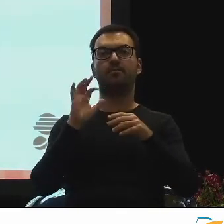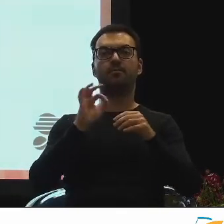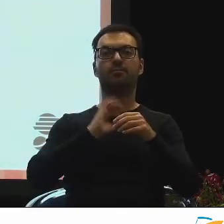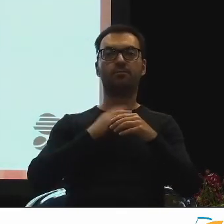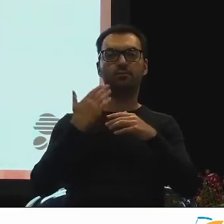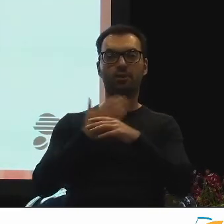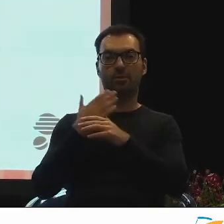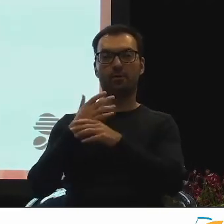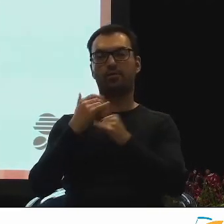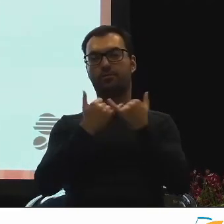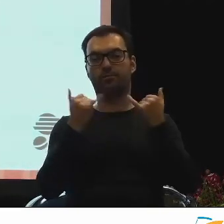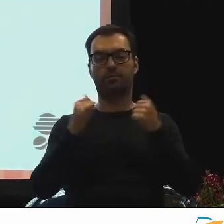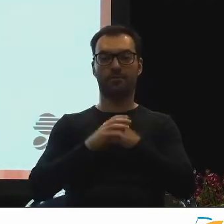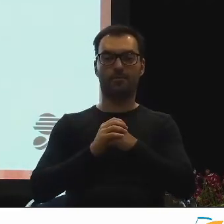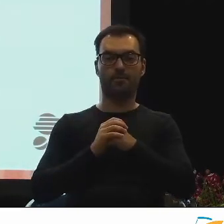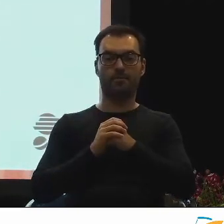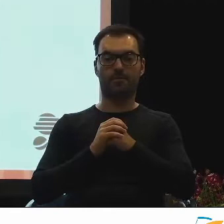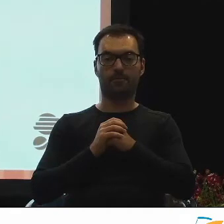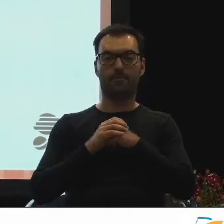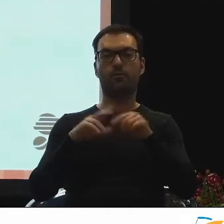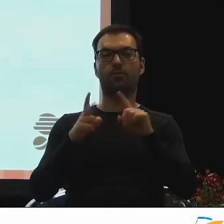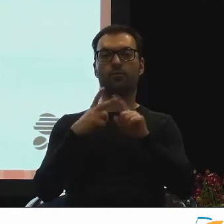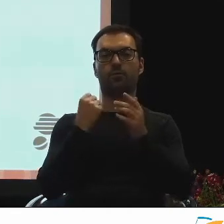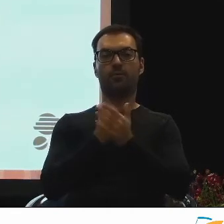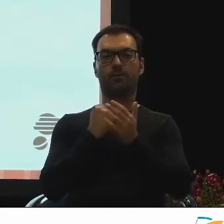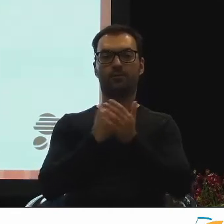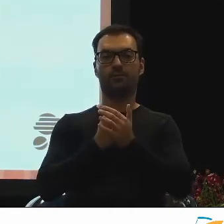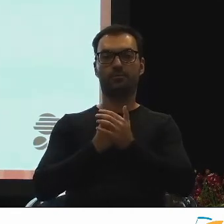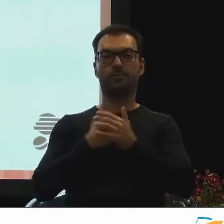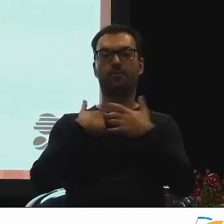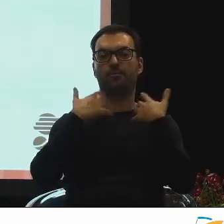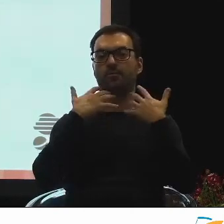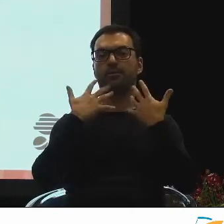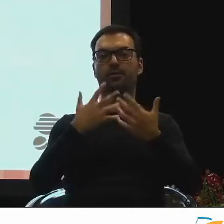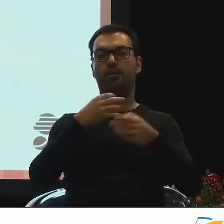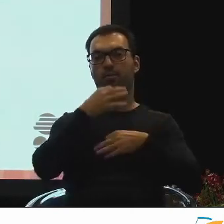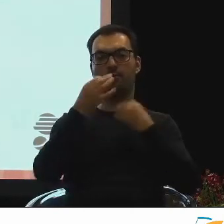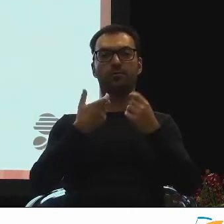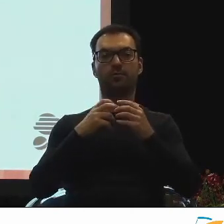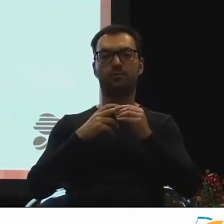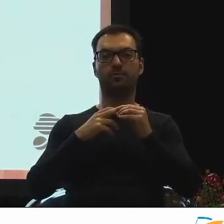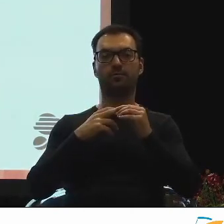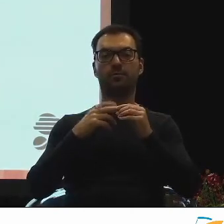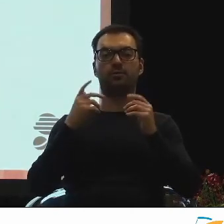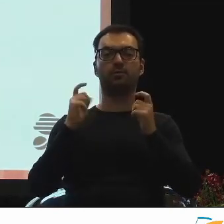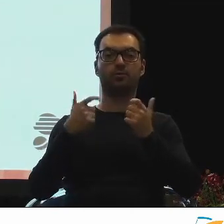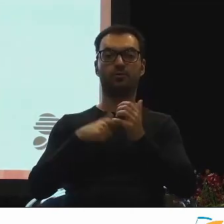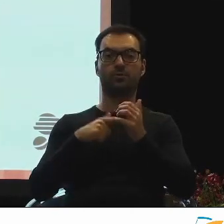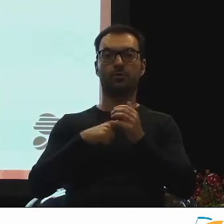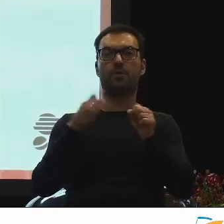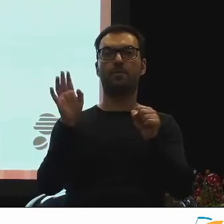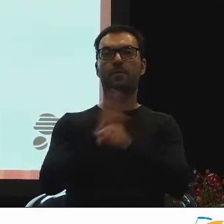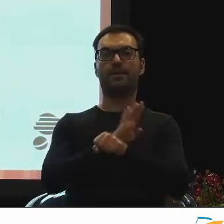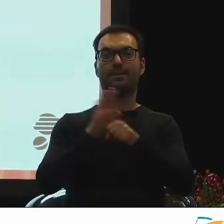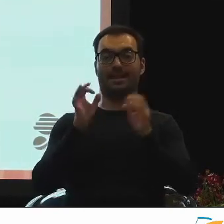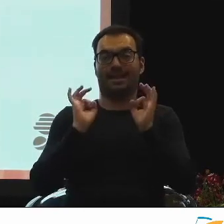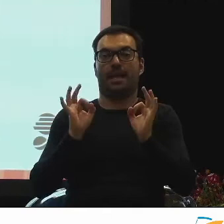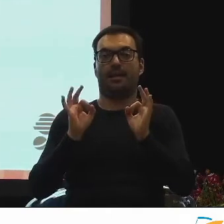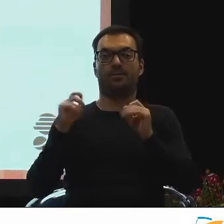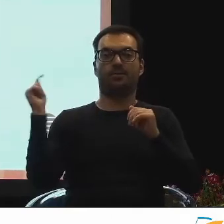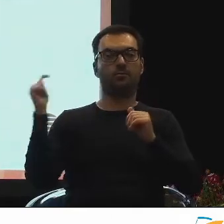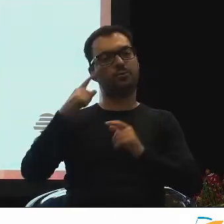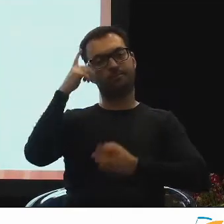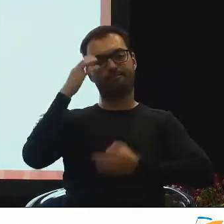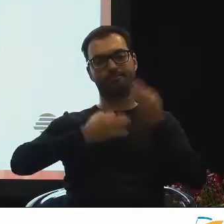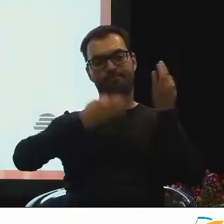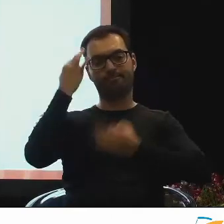przedsiębiorstwach i korporacjach. Natomiast druga rzecz, o której bym chciał powiedzieć, to jest to, że biznes już moim zdaniem teraz powinien